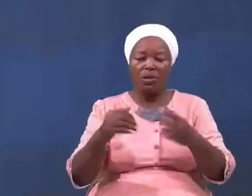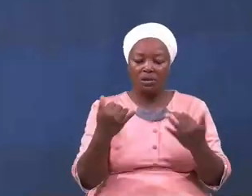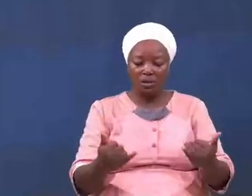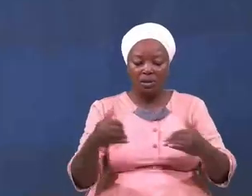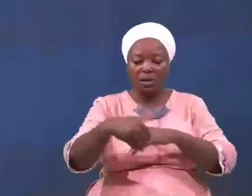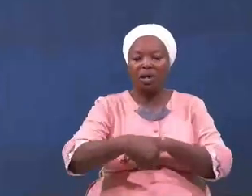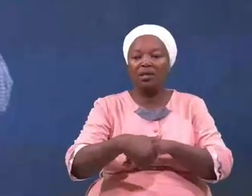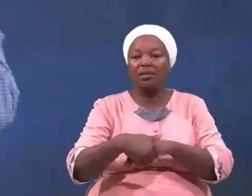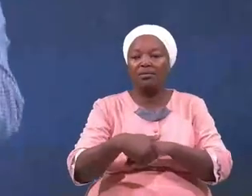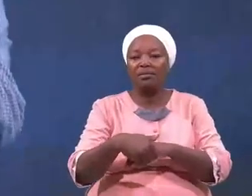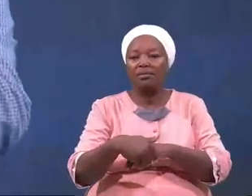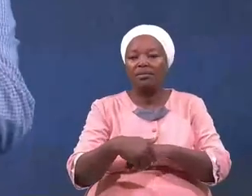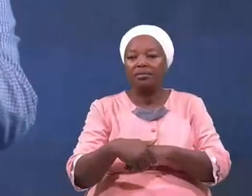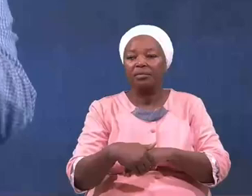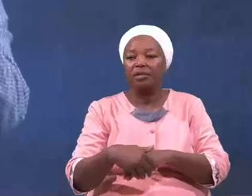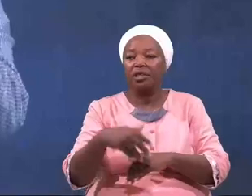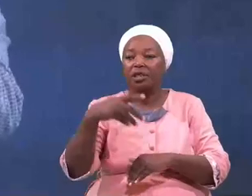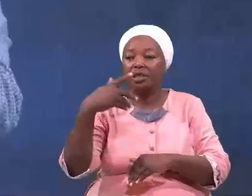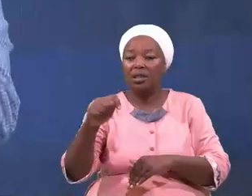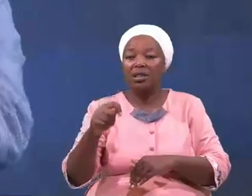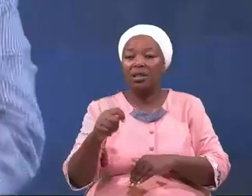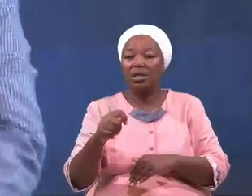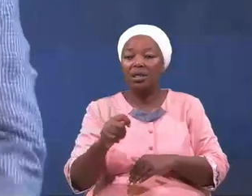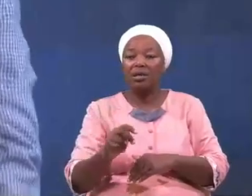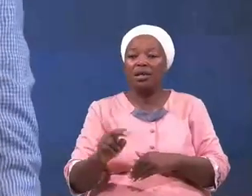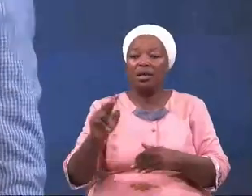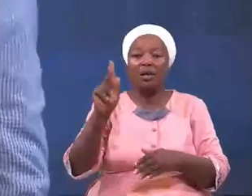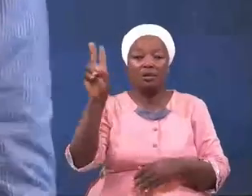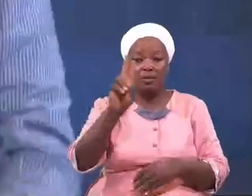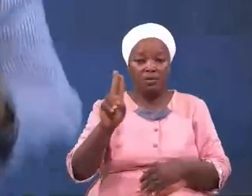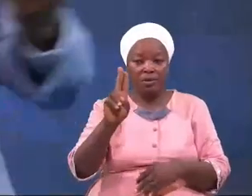Apprêtez-vous parce que vous allez partir cette nuit.